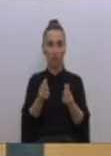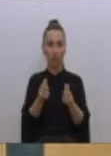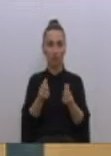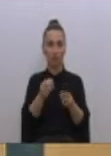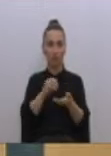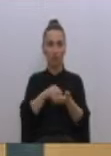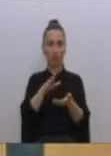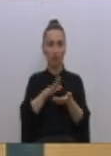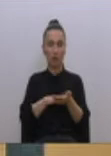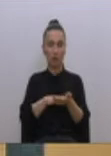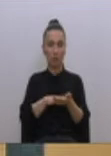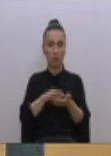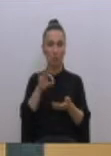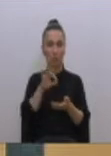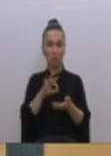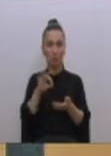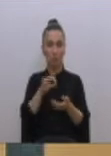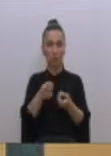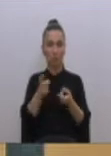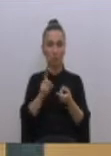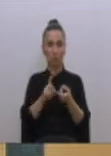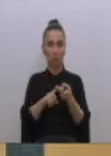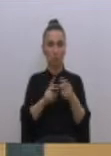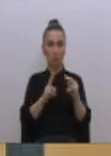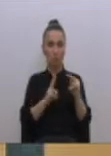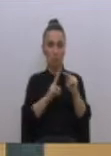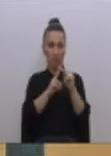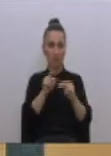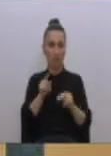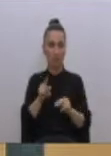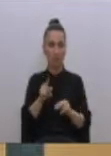ფინანსური აღრიცხვასთან დაკავშირებით პრევენციის ნაწილზე